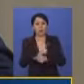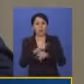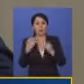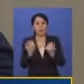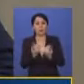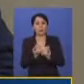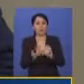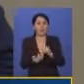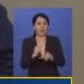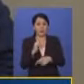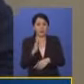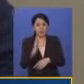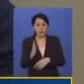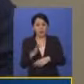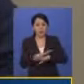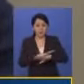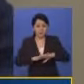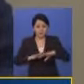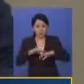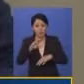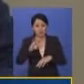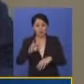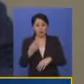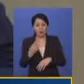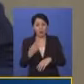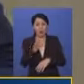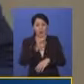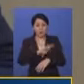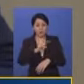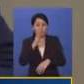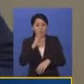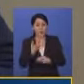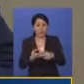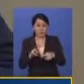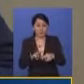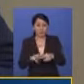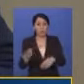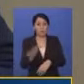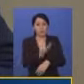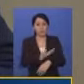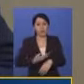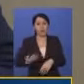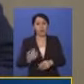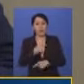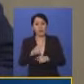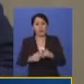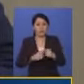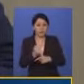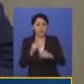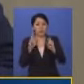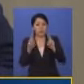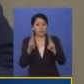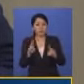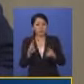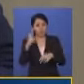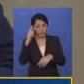режимі біршама жеңілдетіледі. Дүкендер мен сауда-саттық орталықтарының жұмыс істеу мерзімі ұзартылды. Сондықтан сіздің кәсібіңіздің жұмыс істеу тәртібіне оң әсер